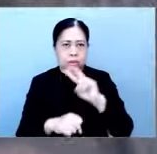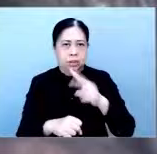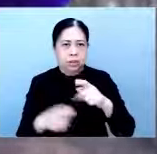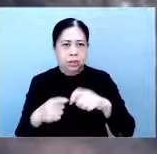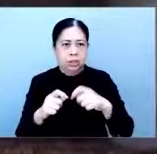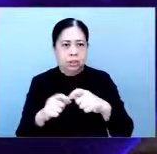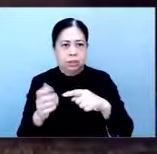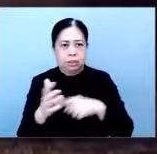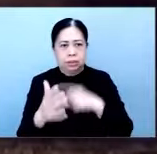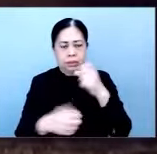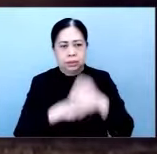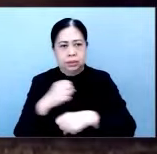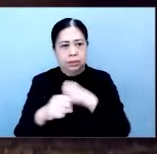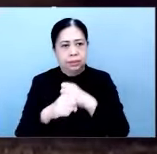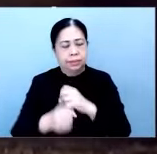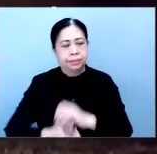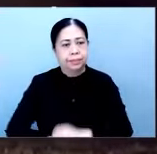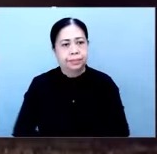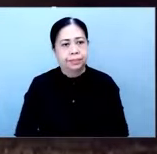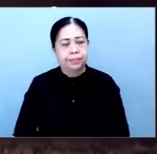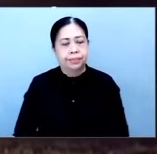taon.